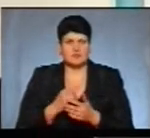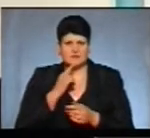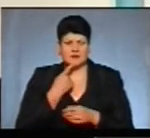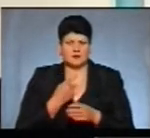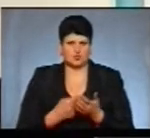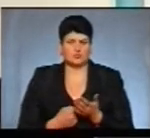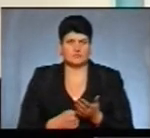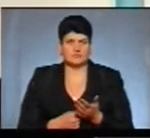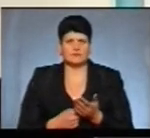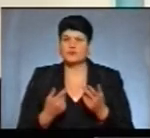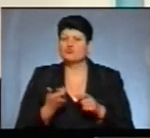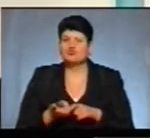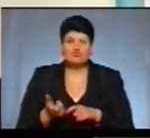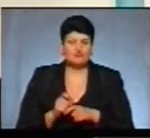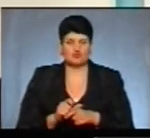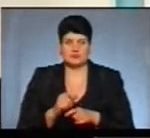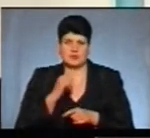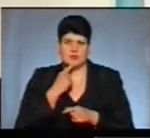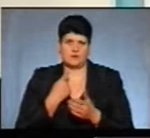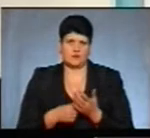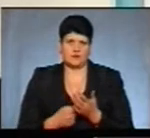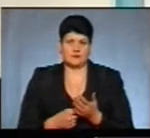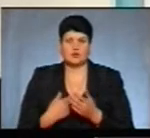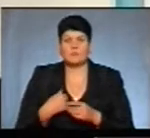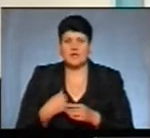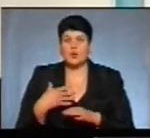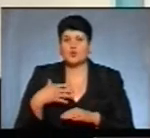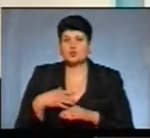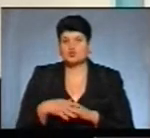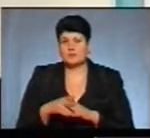Дуже складно. Економічне насильство. Ну, щоб ми розуміли,